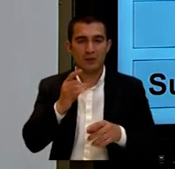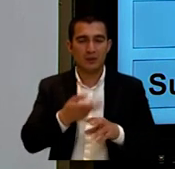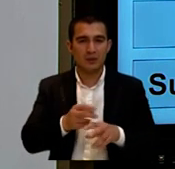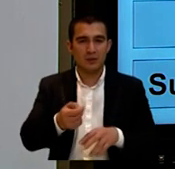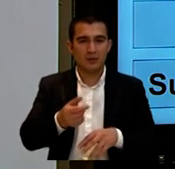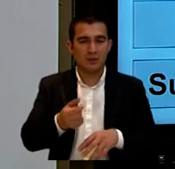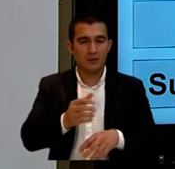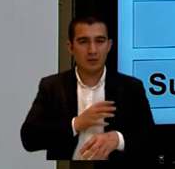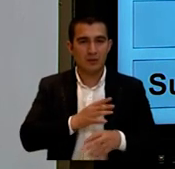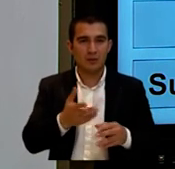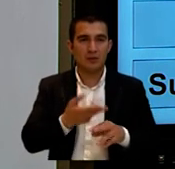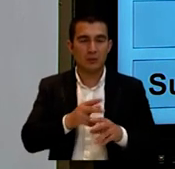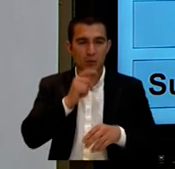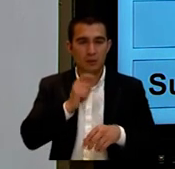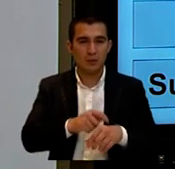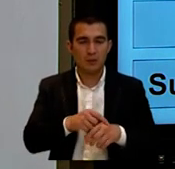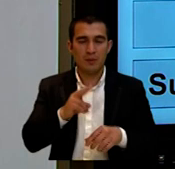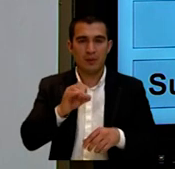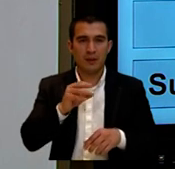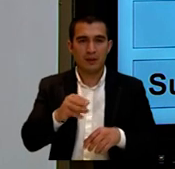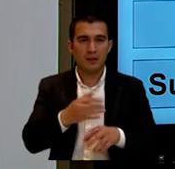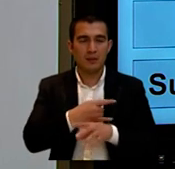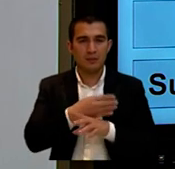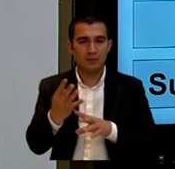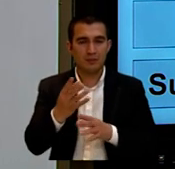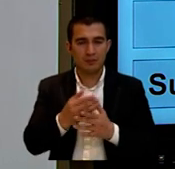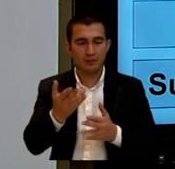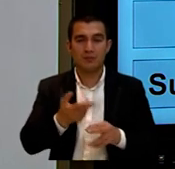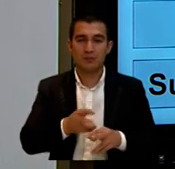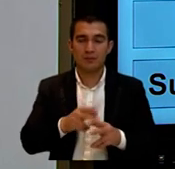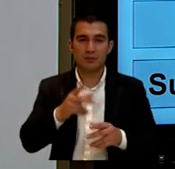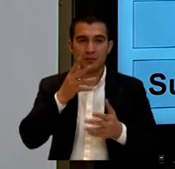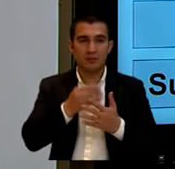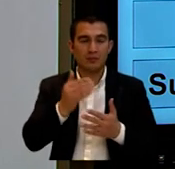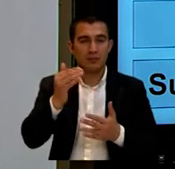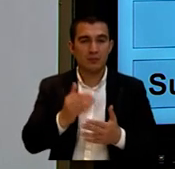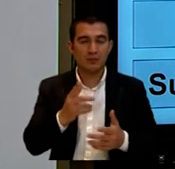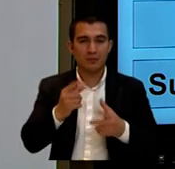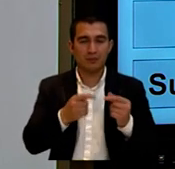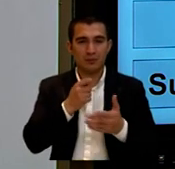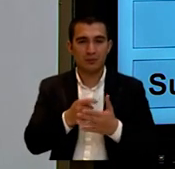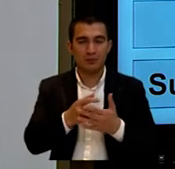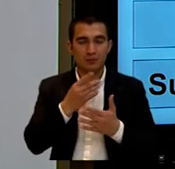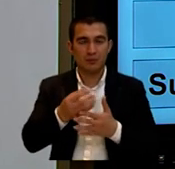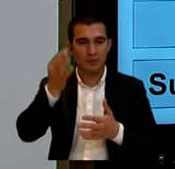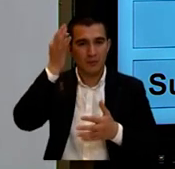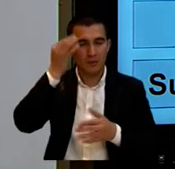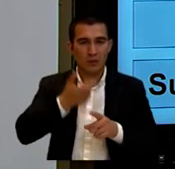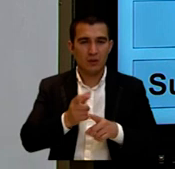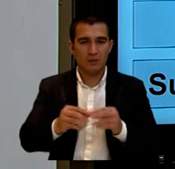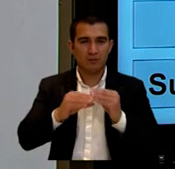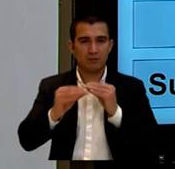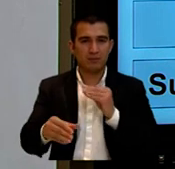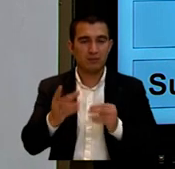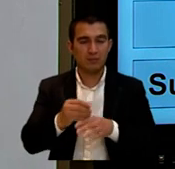қопланышы, көшілірі қызмын қызмын қопланышы, түсі қызмыз үсті қызмыз қопланымының қасыл